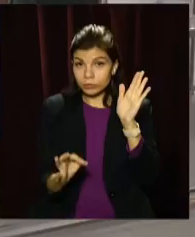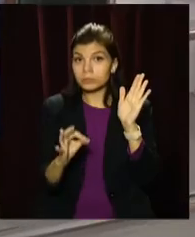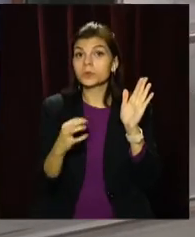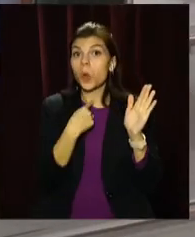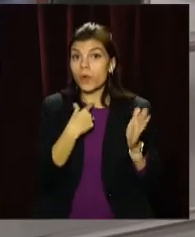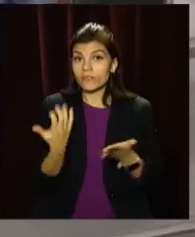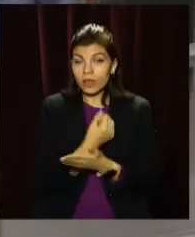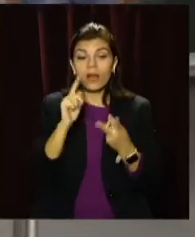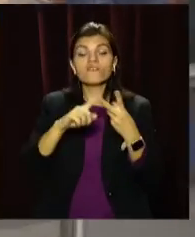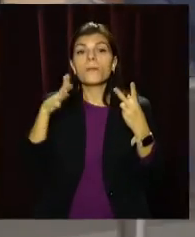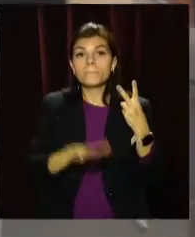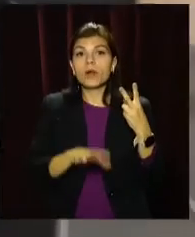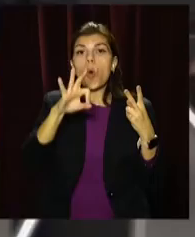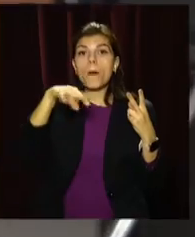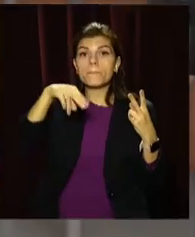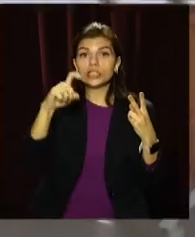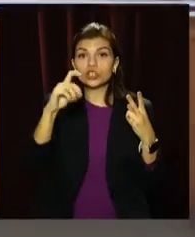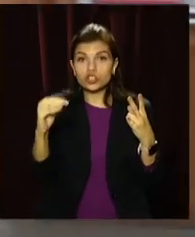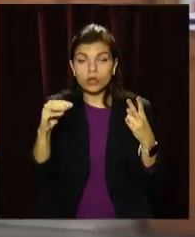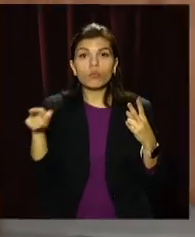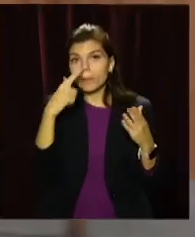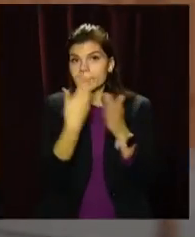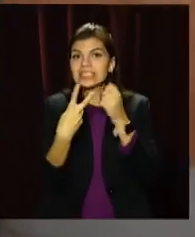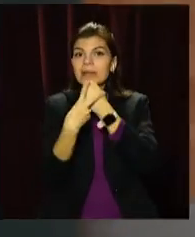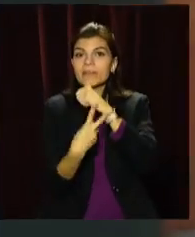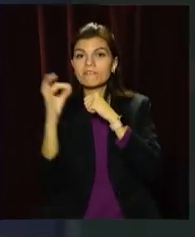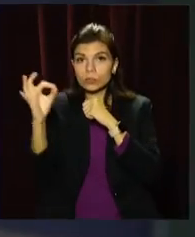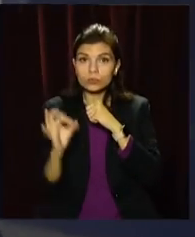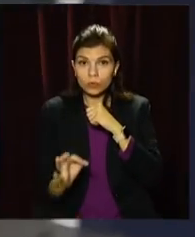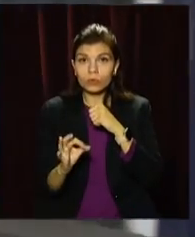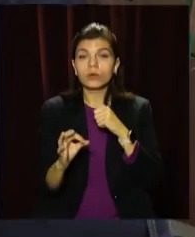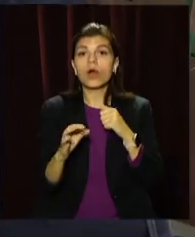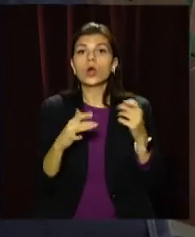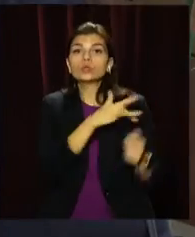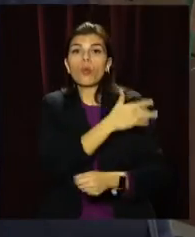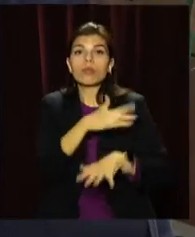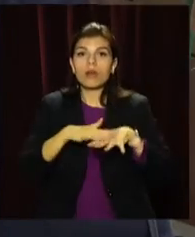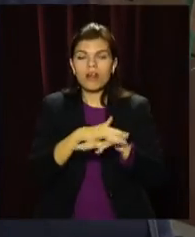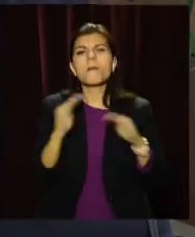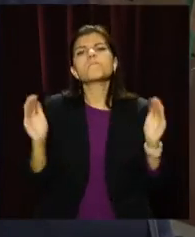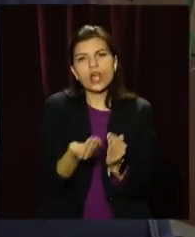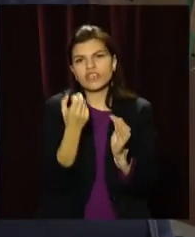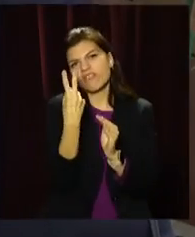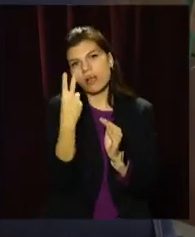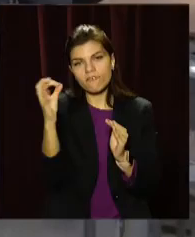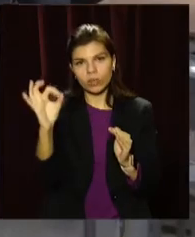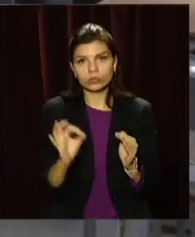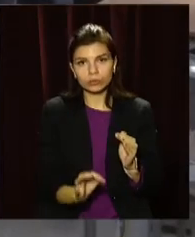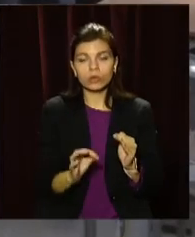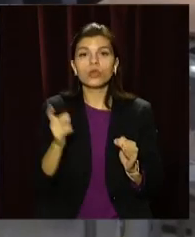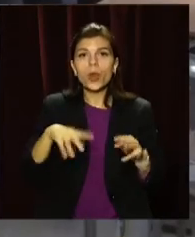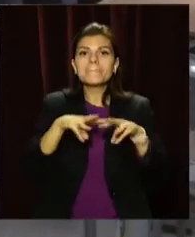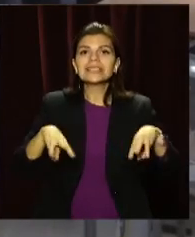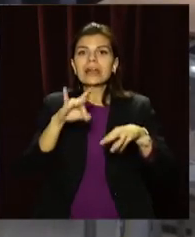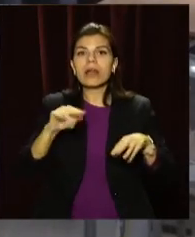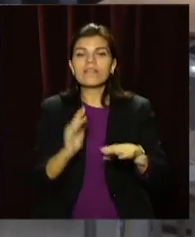голосів. На другому місці – ОПЗЖ. У них понад 17%, у «Слуги народу» – менше 12%. Також до